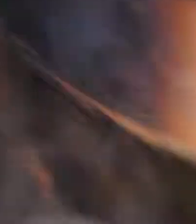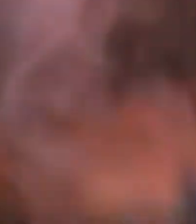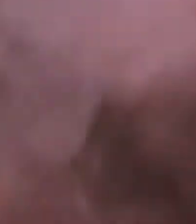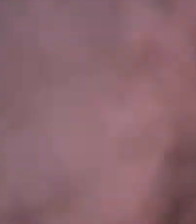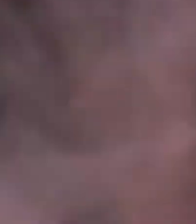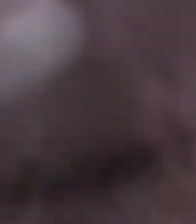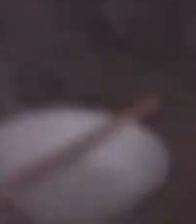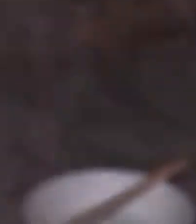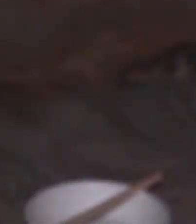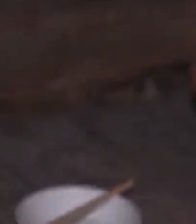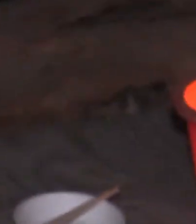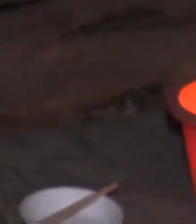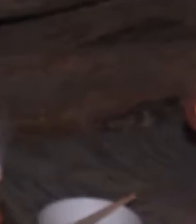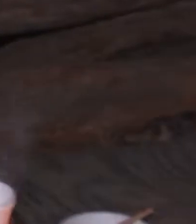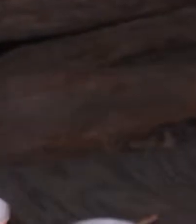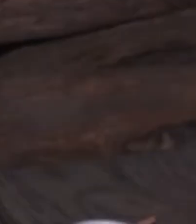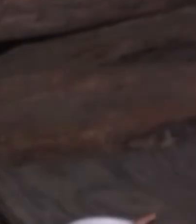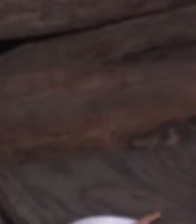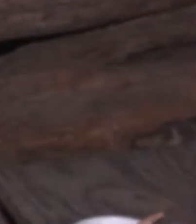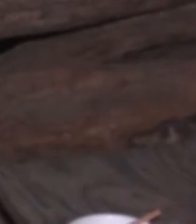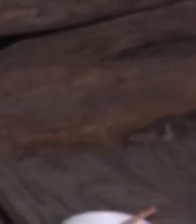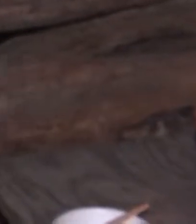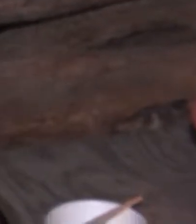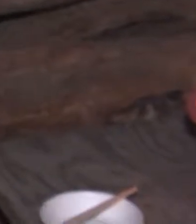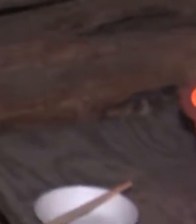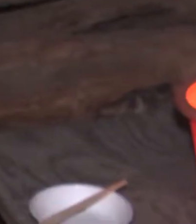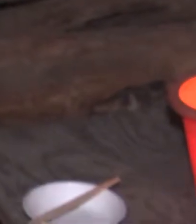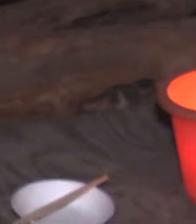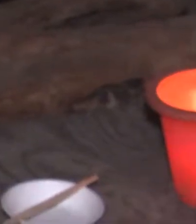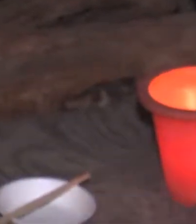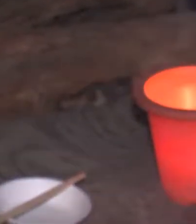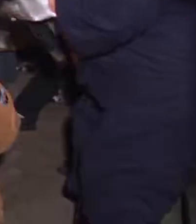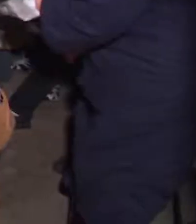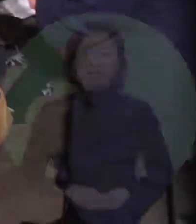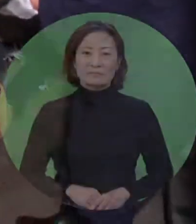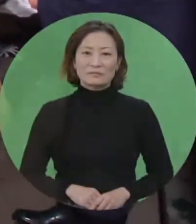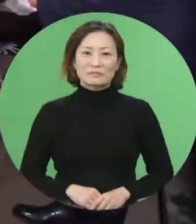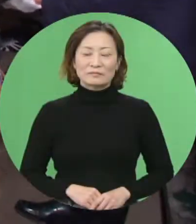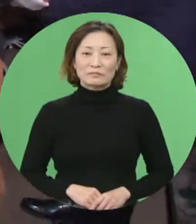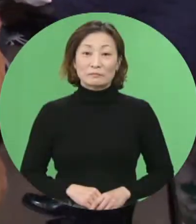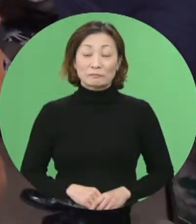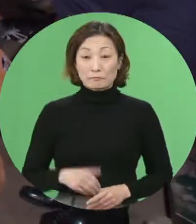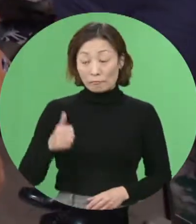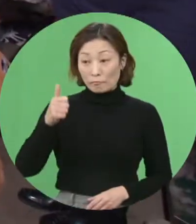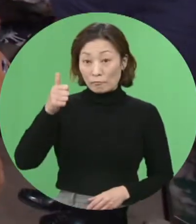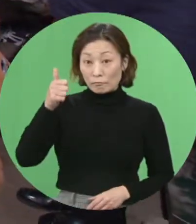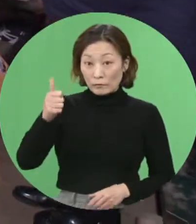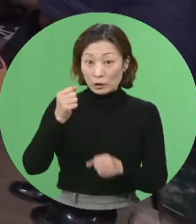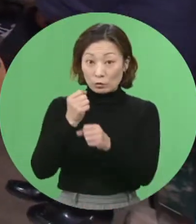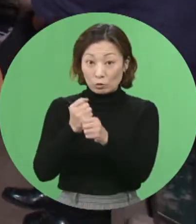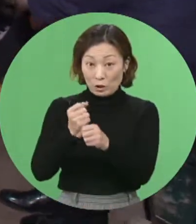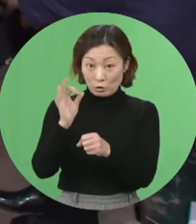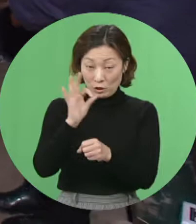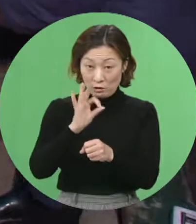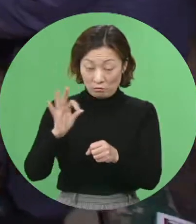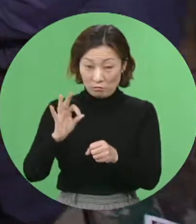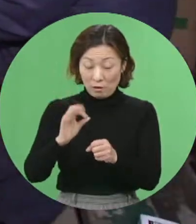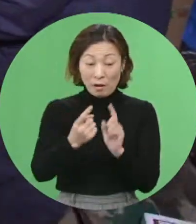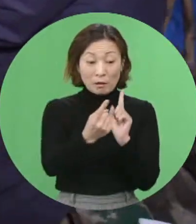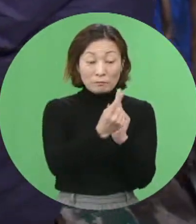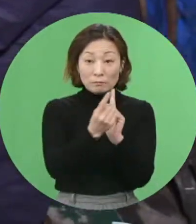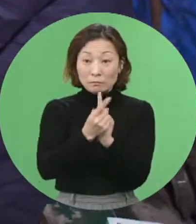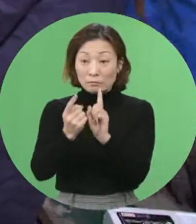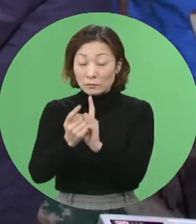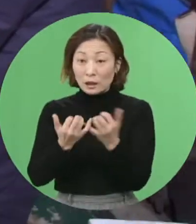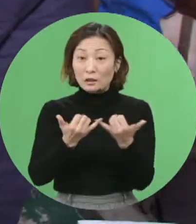沸騰してる。もうアルコール飛んで。 田口さんの作品は出会った